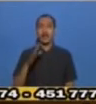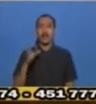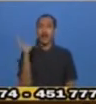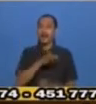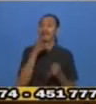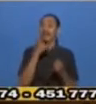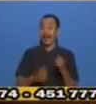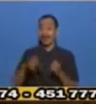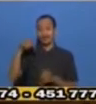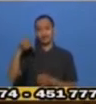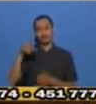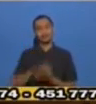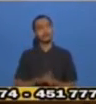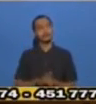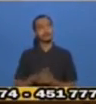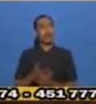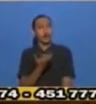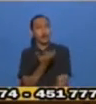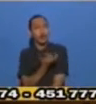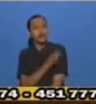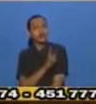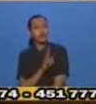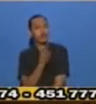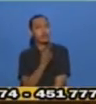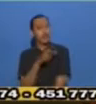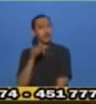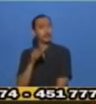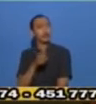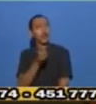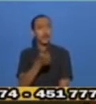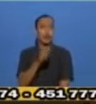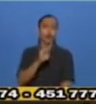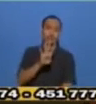sudah pada posisi untuk dosis pertama adalah